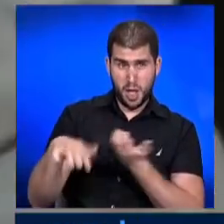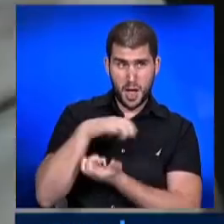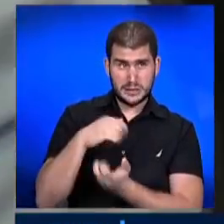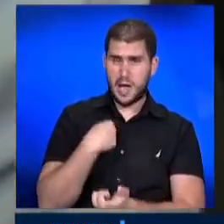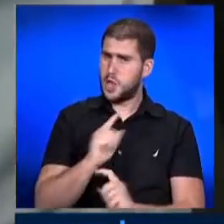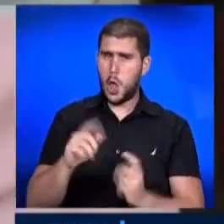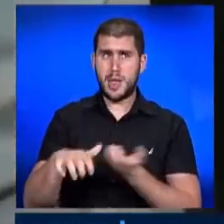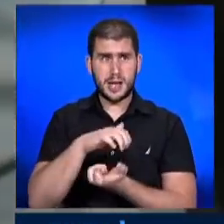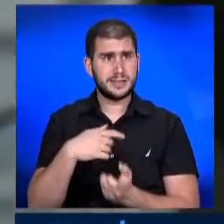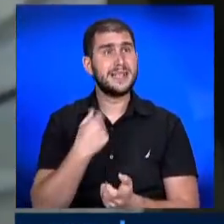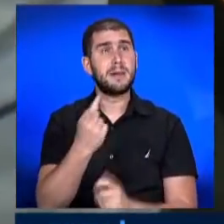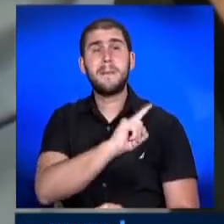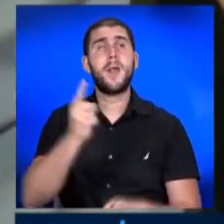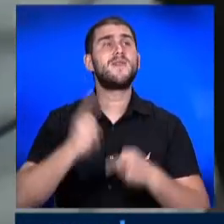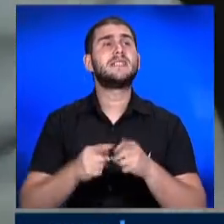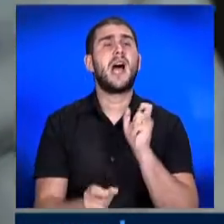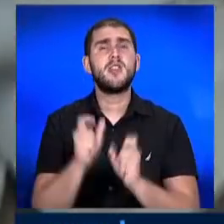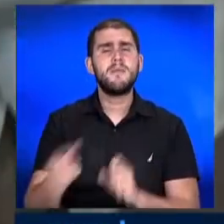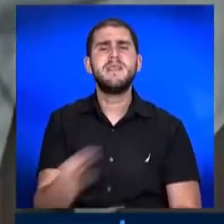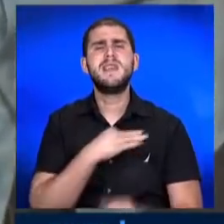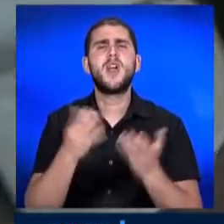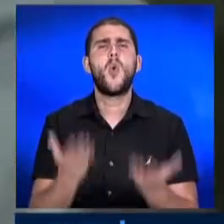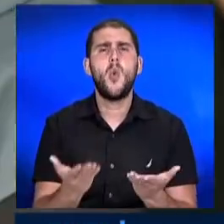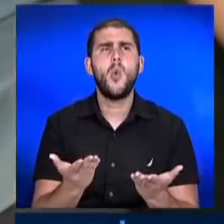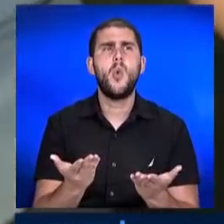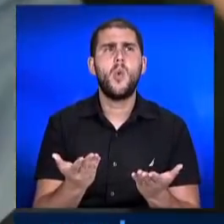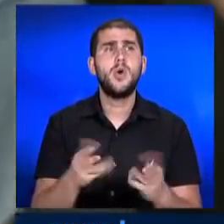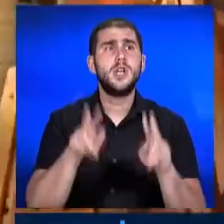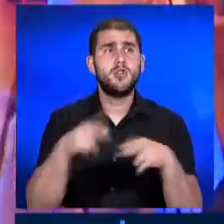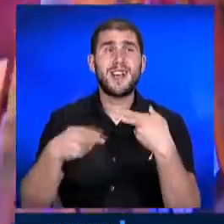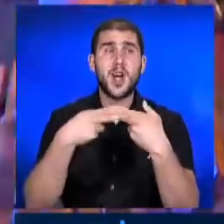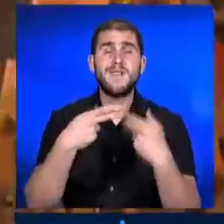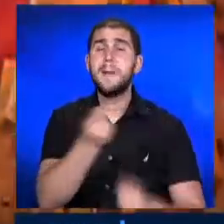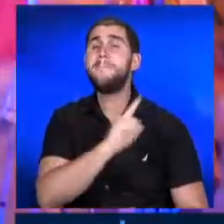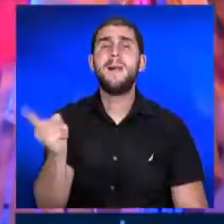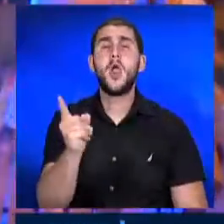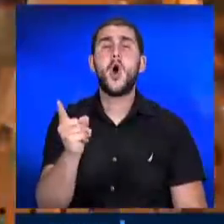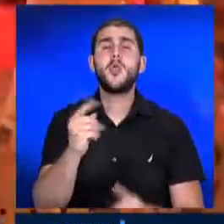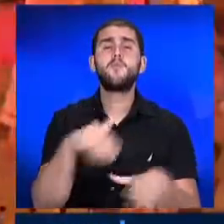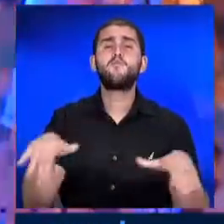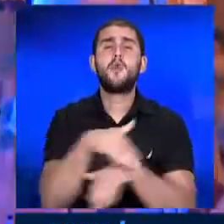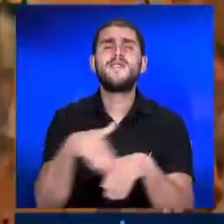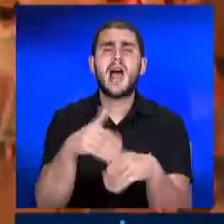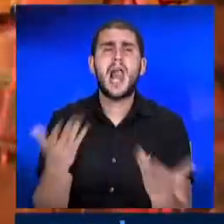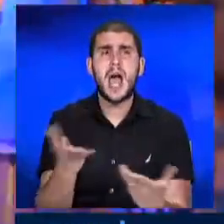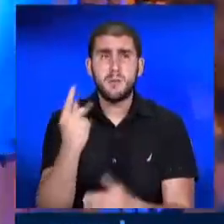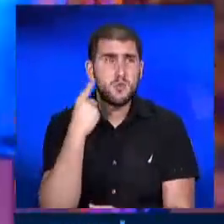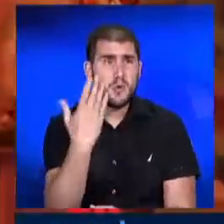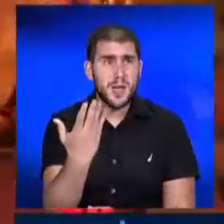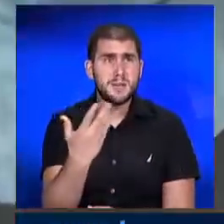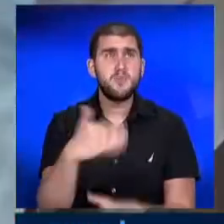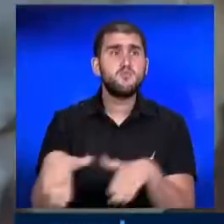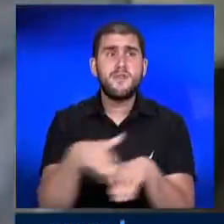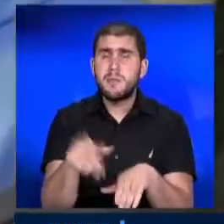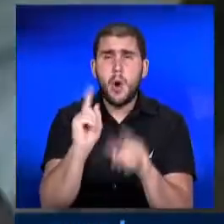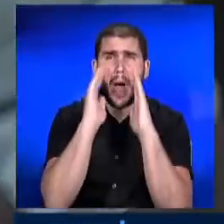לא אנרכיסט. כמעט 1.5 מיליון אנשים נפגעו פה. יש פה קרוב למיליון מובטלים, כמו שאתם שומרים, המובטלים. לא